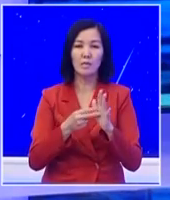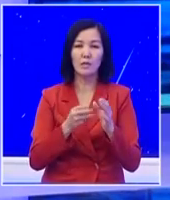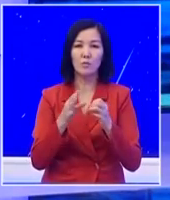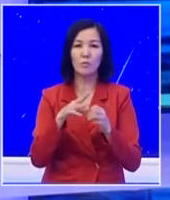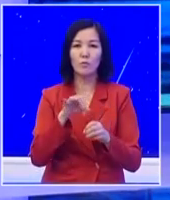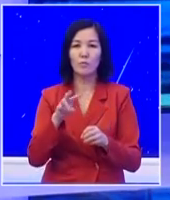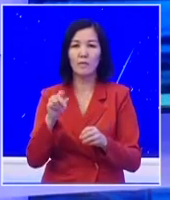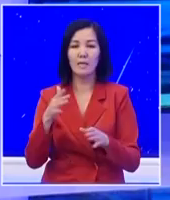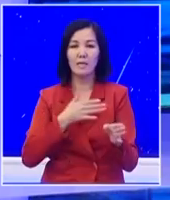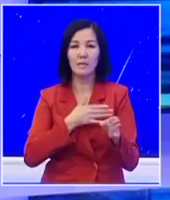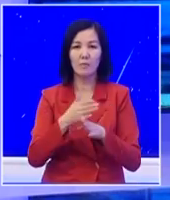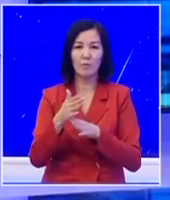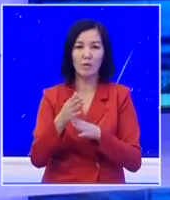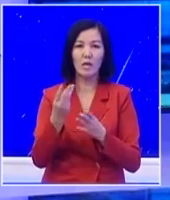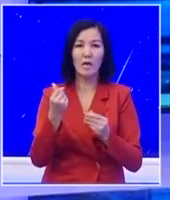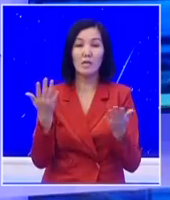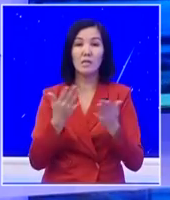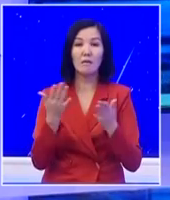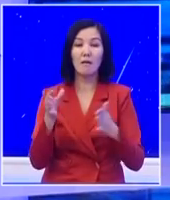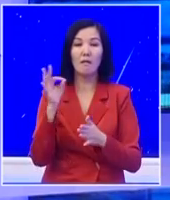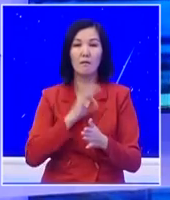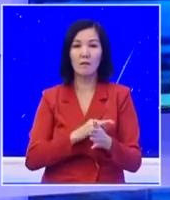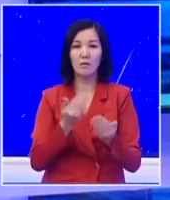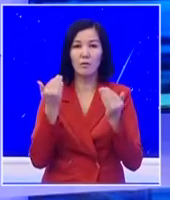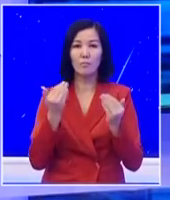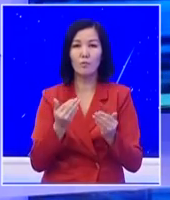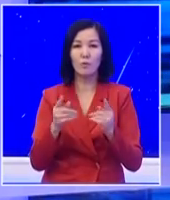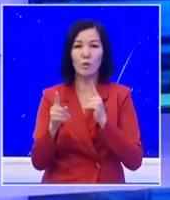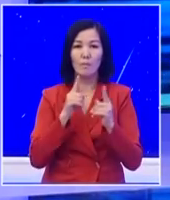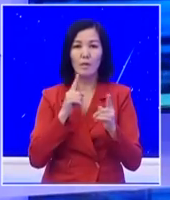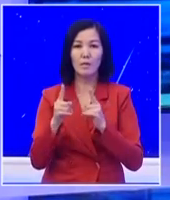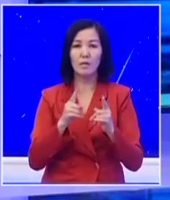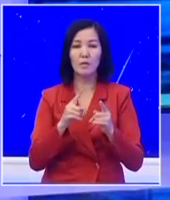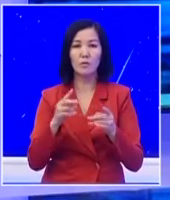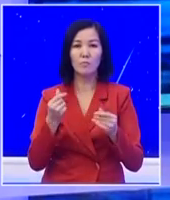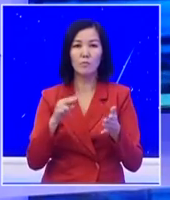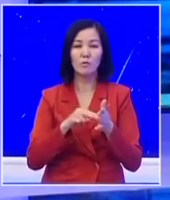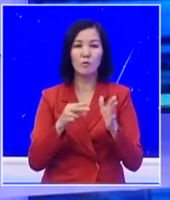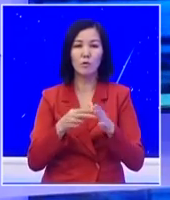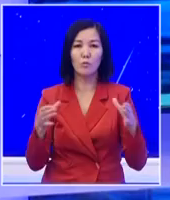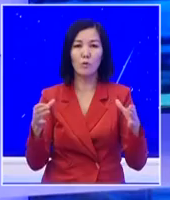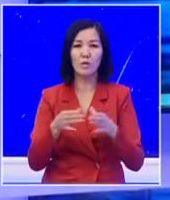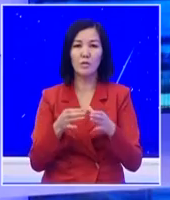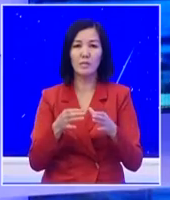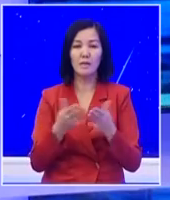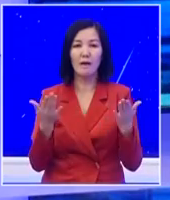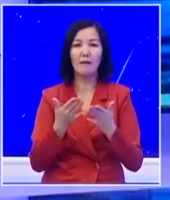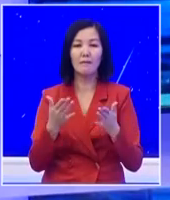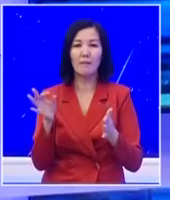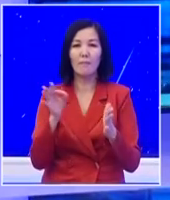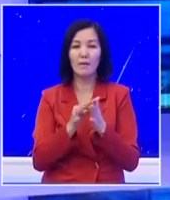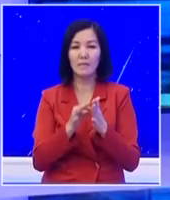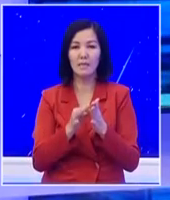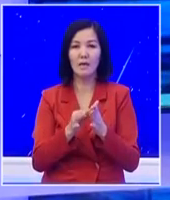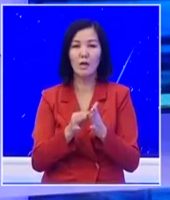асыруға бюджеттен 14 миллиард теңге бөлінген. Қаражат қалай игерілуде? Бүгін арнайы мониторингтік топ бюджет қаржысының заңды